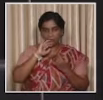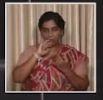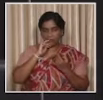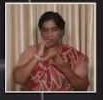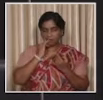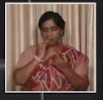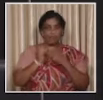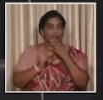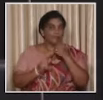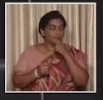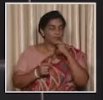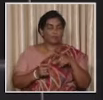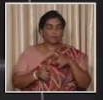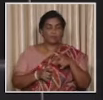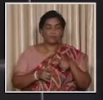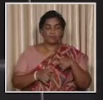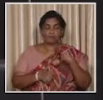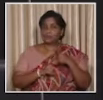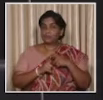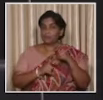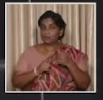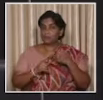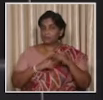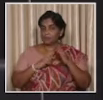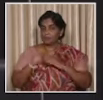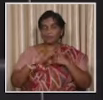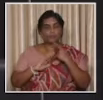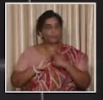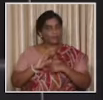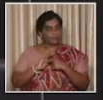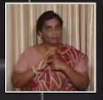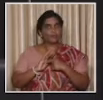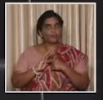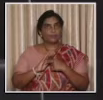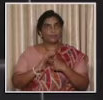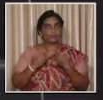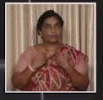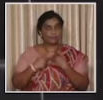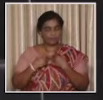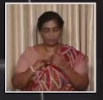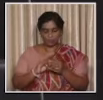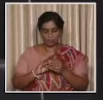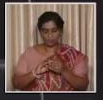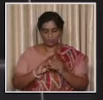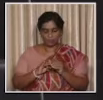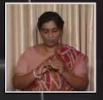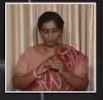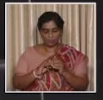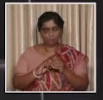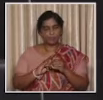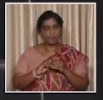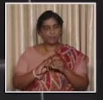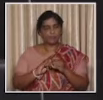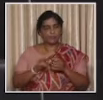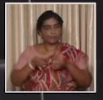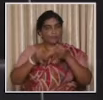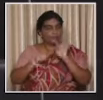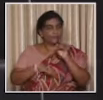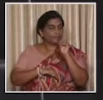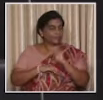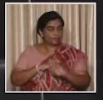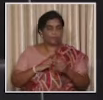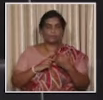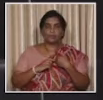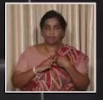වාරි ශිෂ්ටාචාරයක් තිබෙන රටක අපි සැලසුම් ගතව